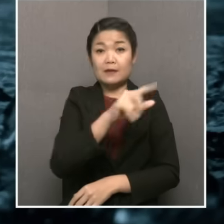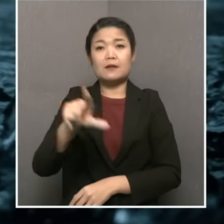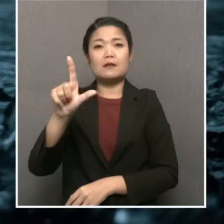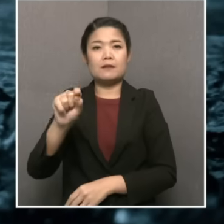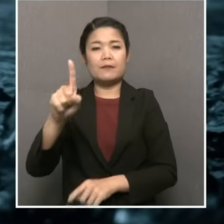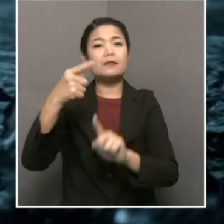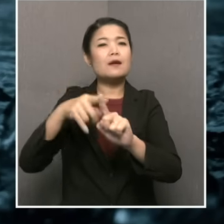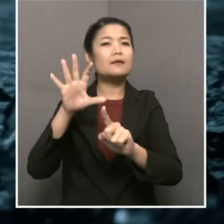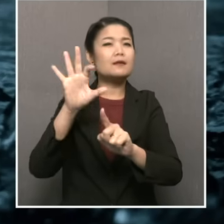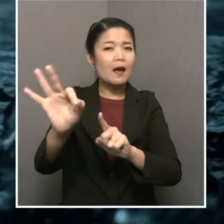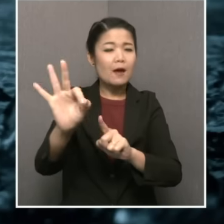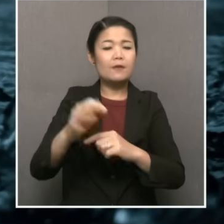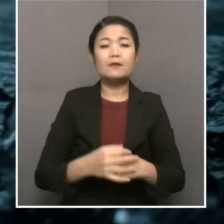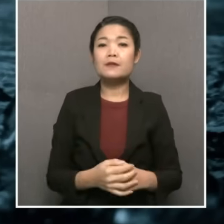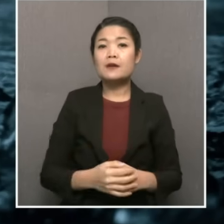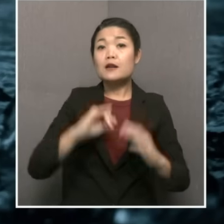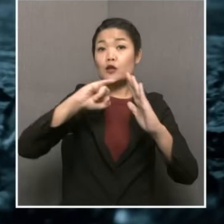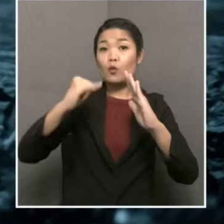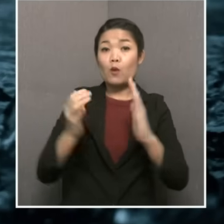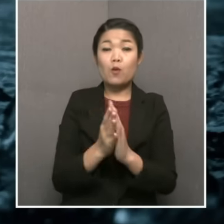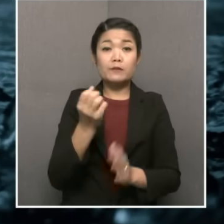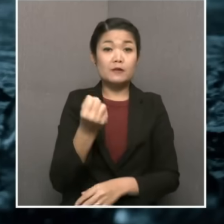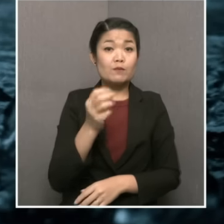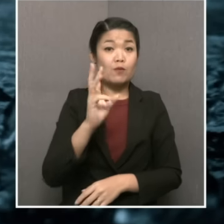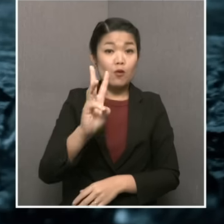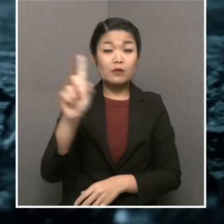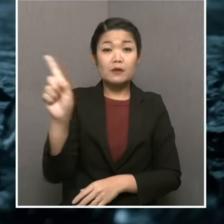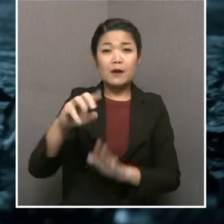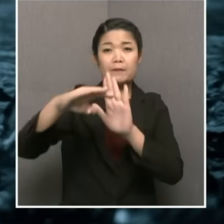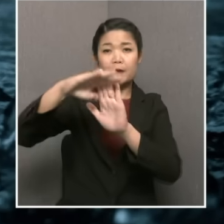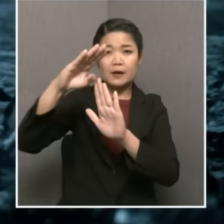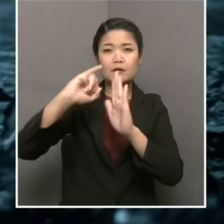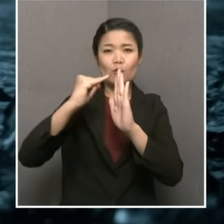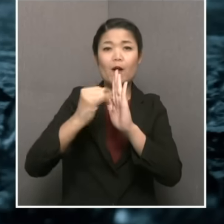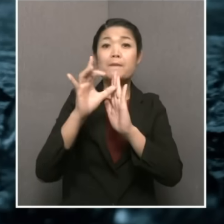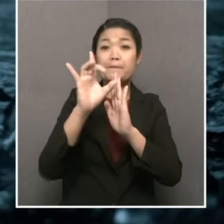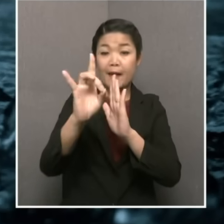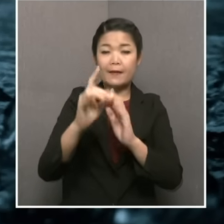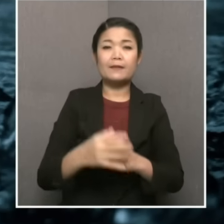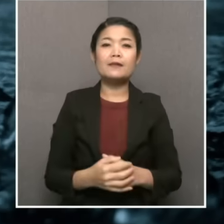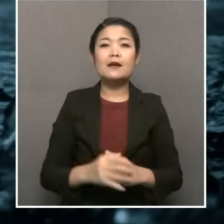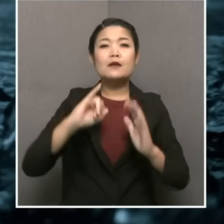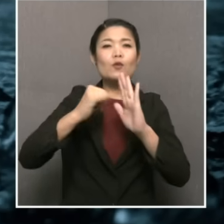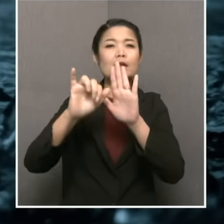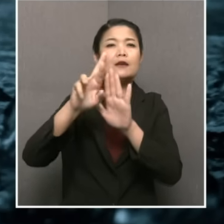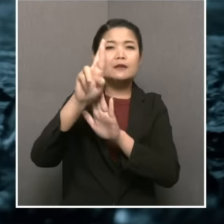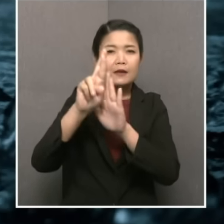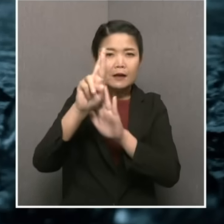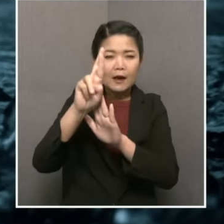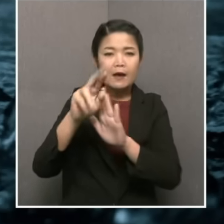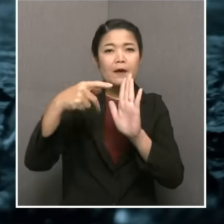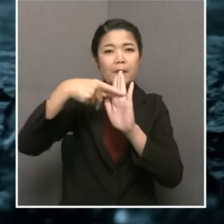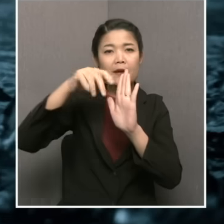กันยายนนะคะในพื้นที่ 16จังหวัดด้วยกันค่ะอยู่ในภาคเหนือ 8จังหวัดก็คือพื้นที่จังหวัดเชียงราย